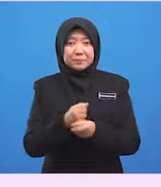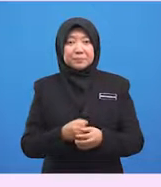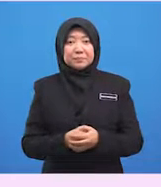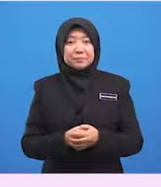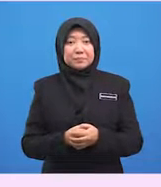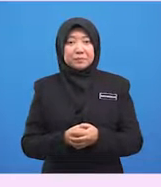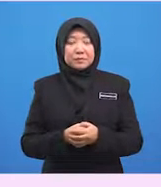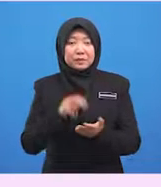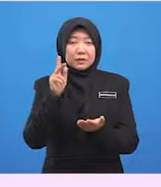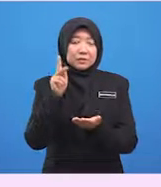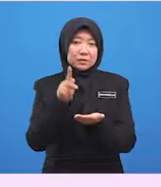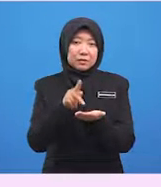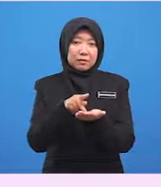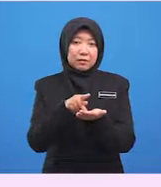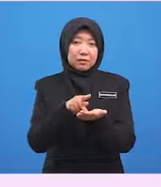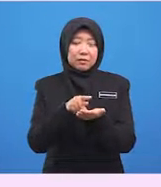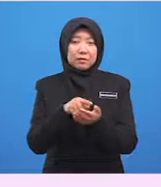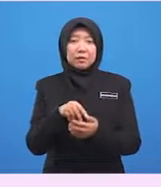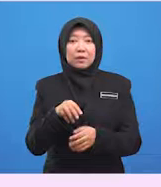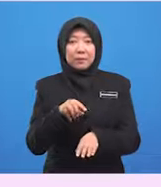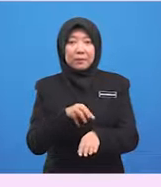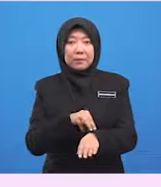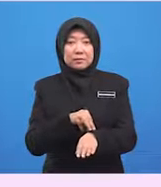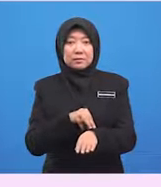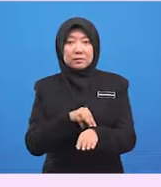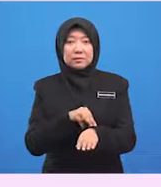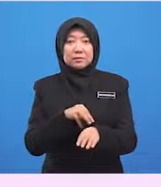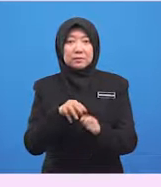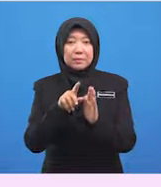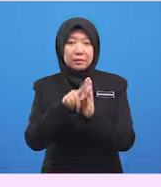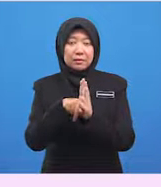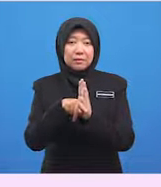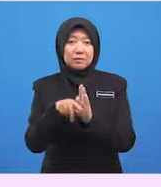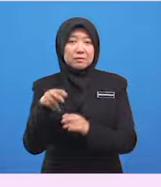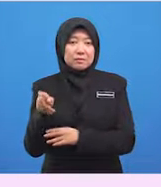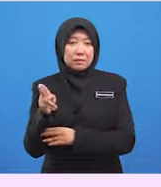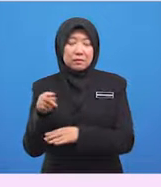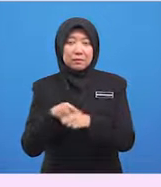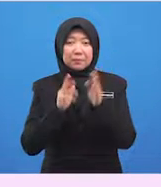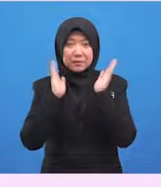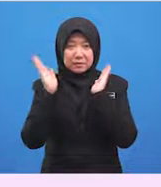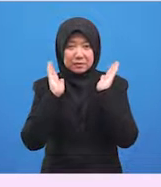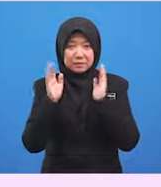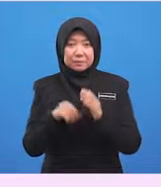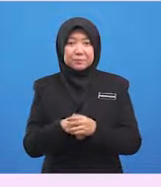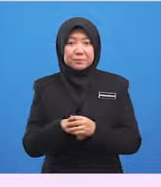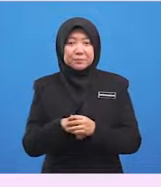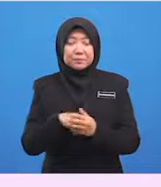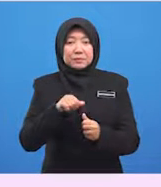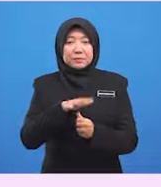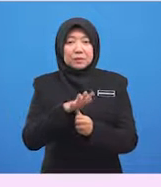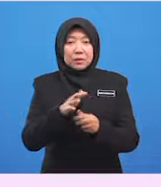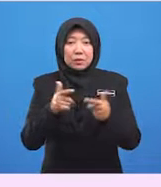mungkin lepas digaris Master zaman prasejarah di Mesir mengetahui